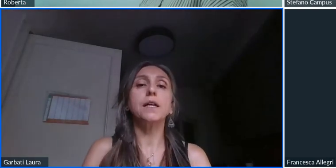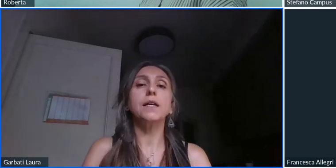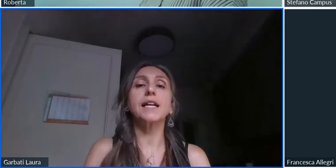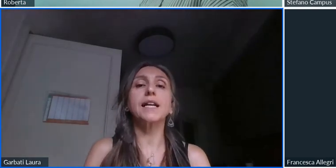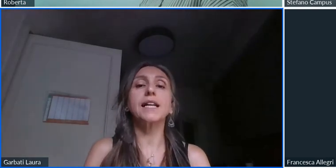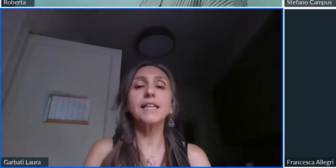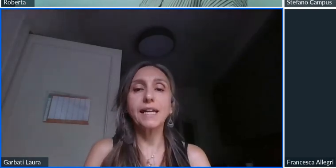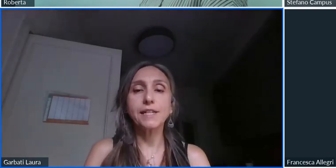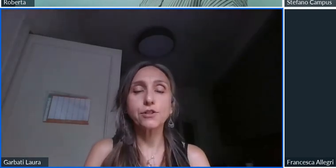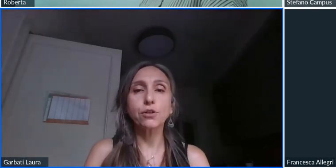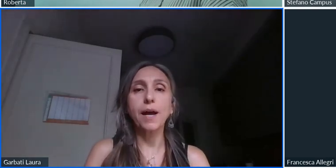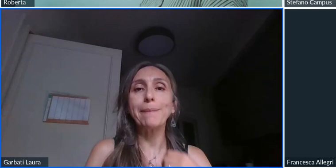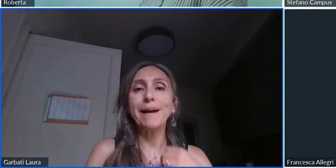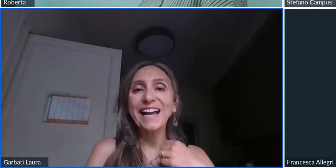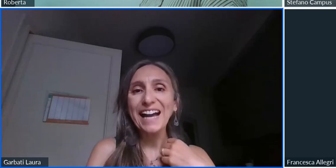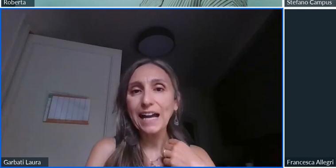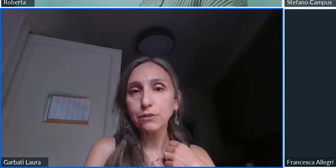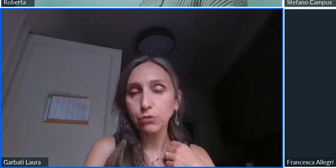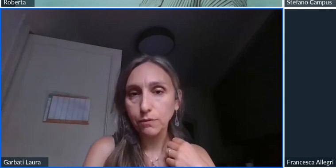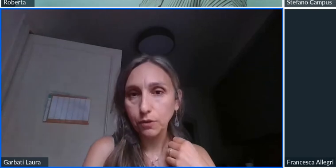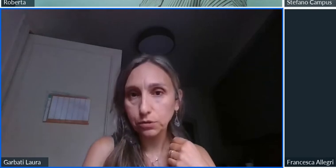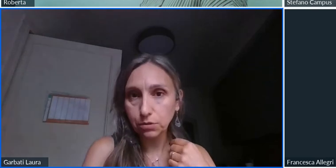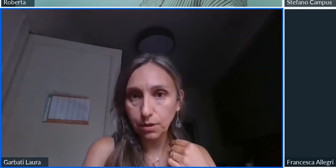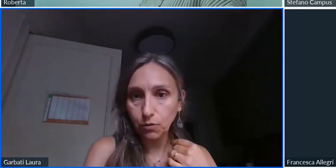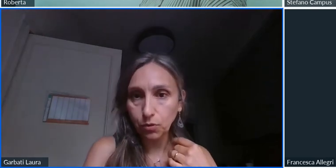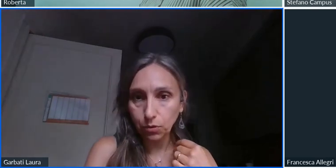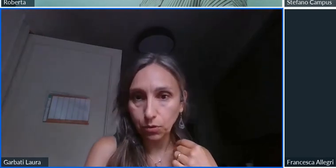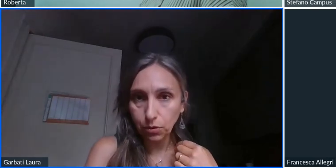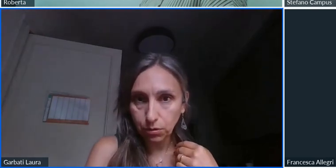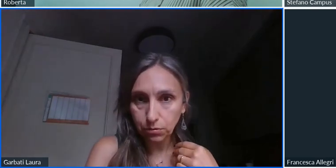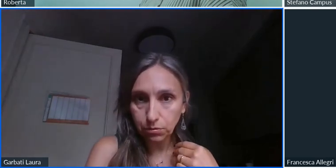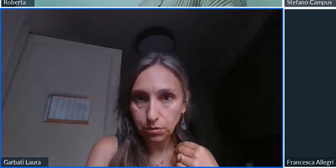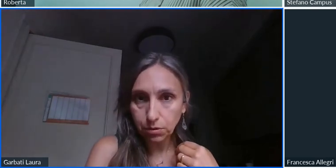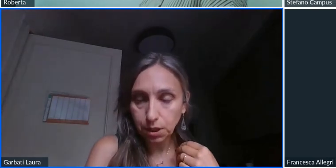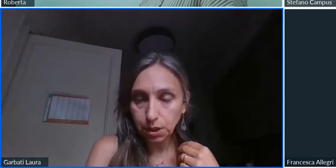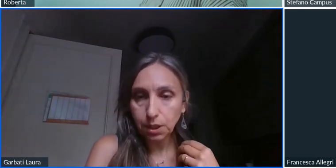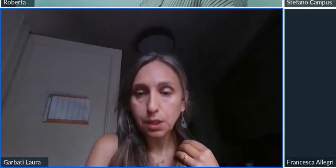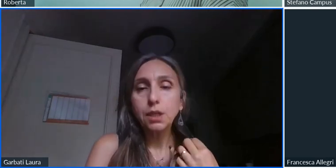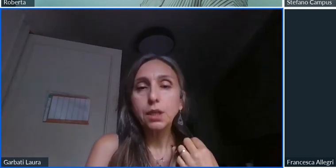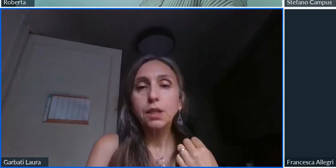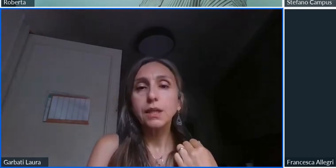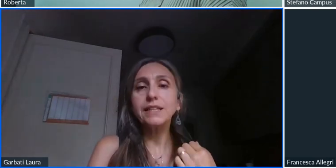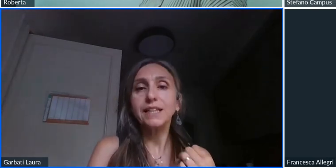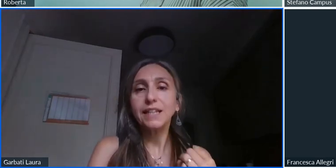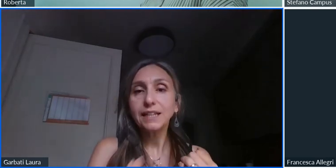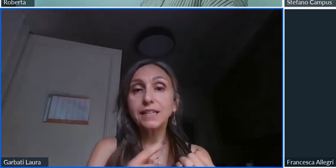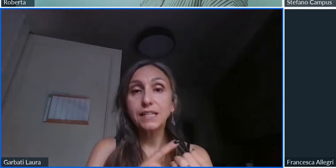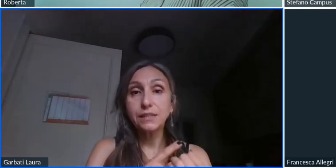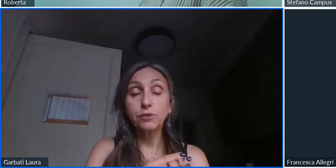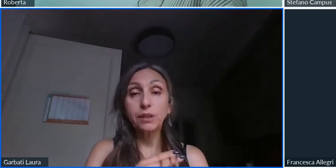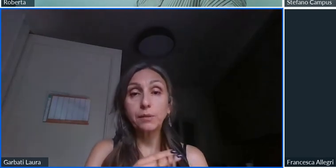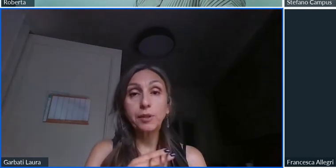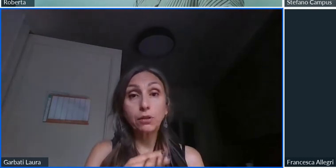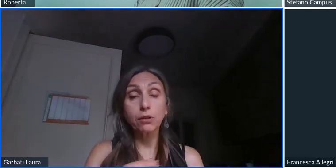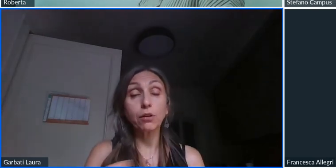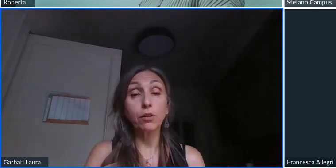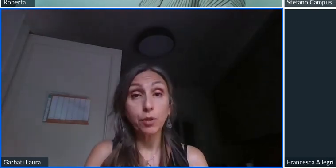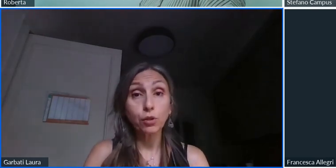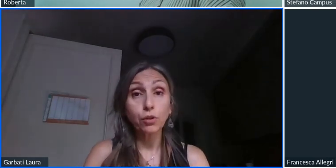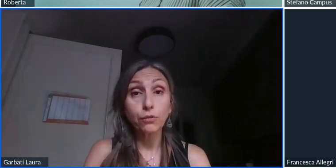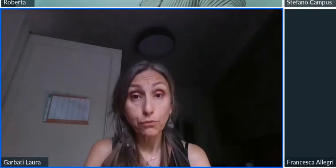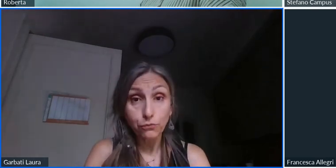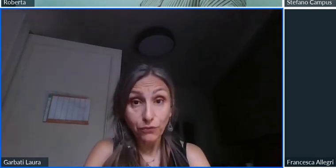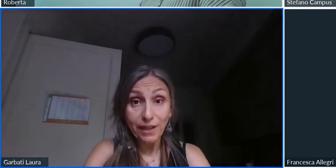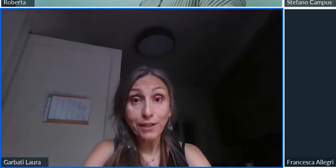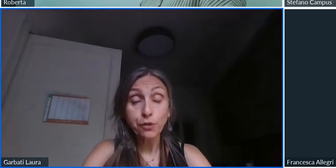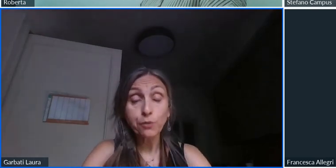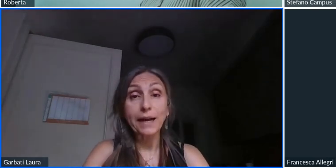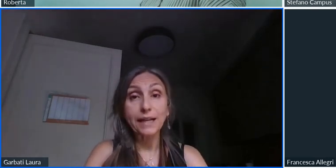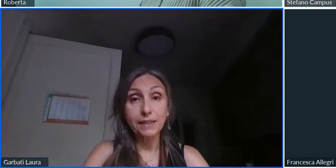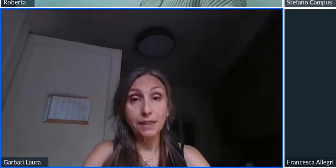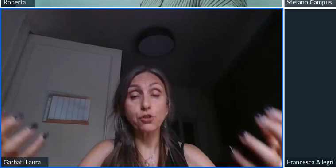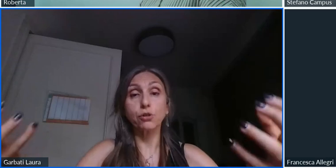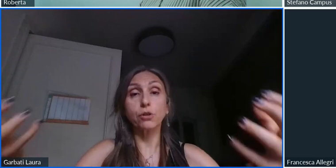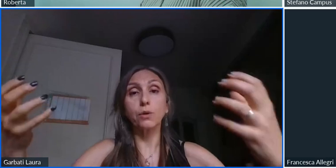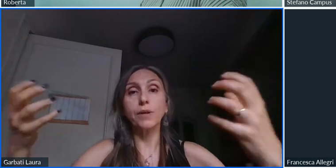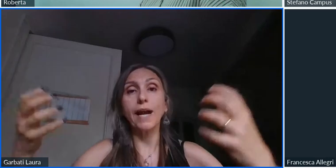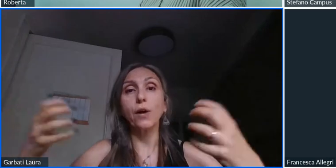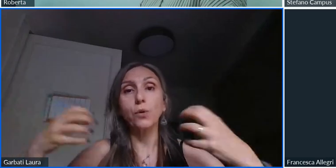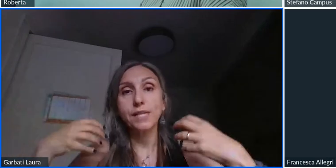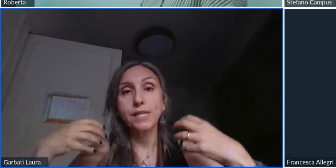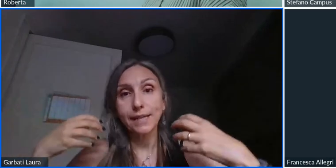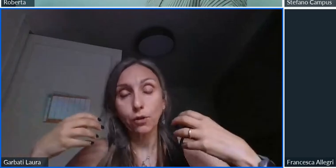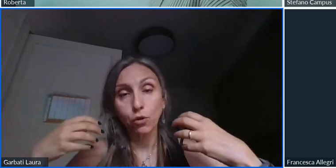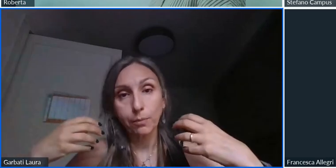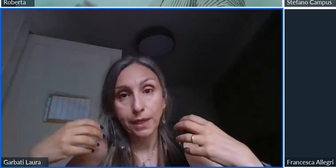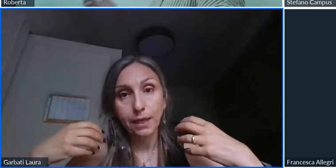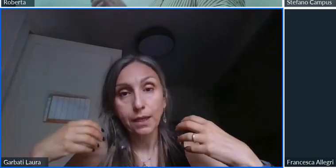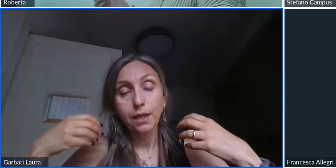vi ha richiesto e ha pagato il vostro lavoro, i diritti di sfruttamento economico fanno parte di ciò che